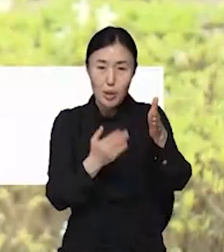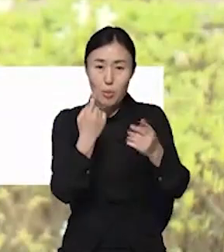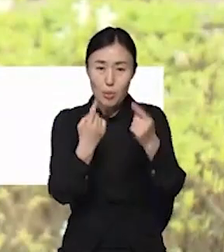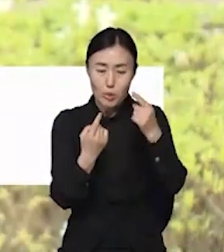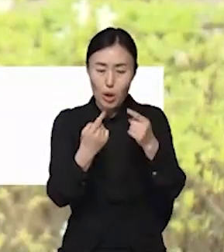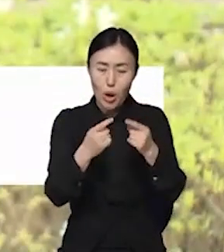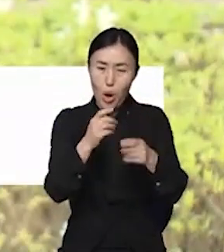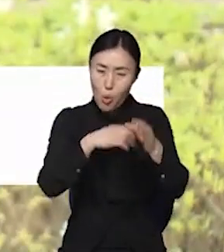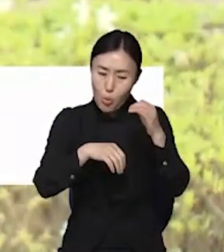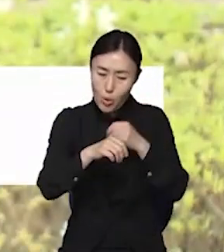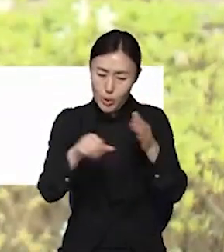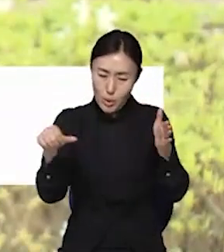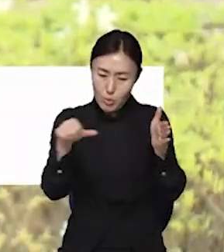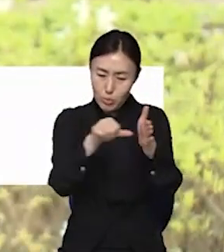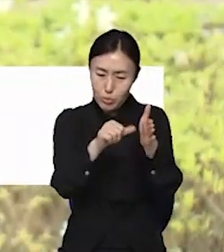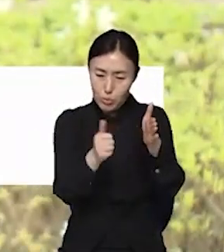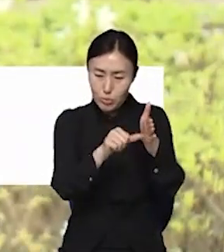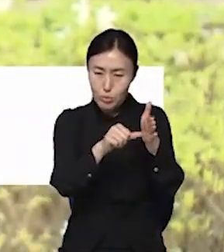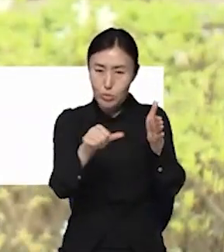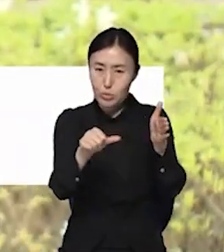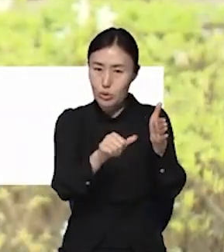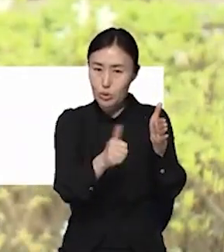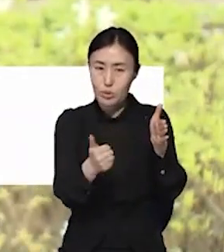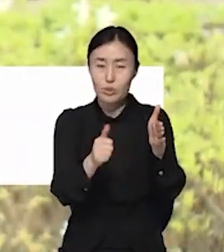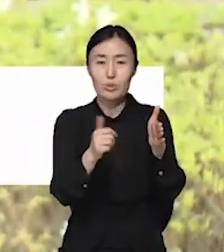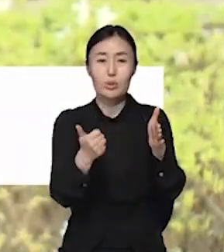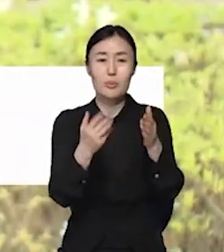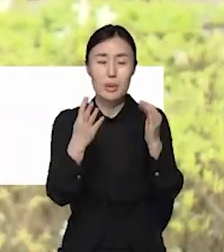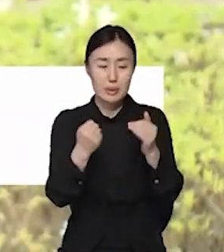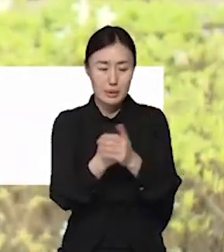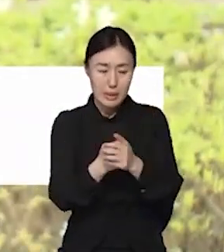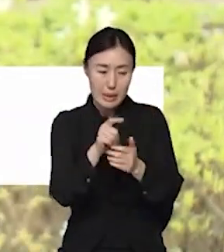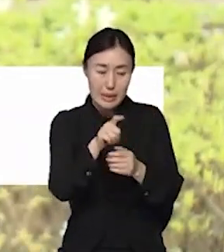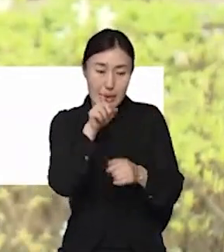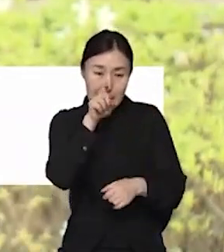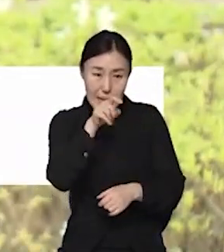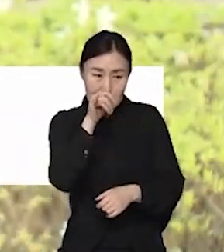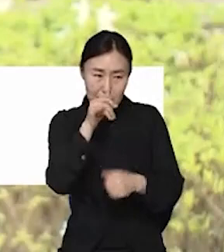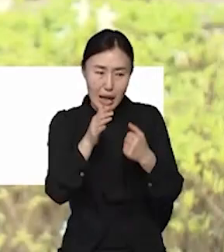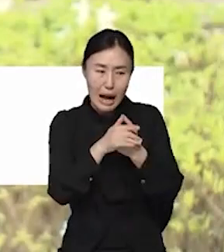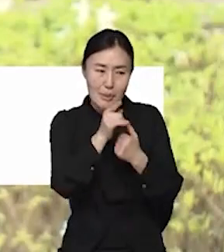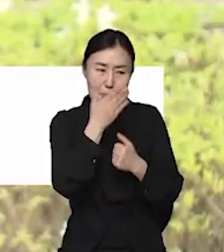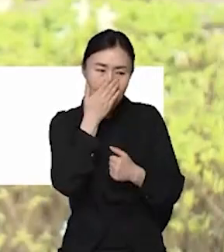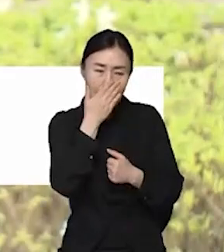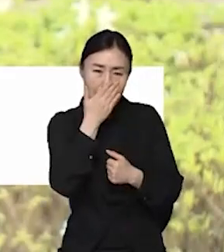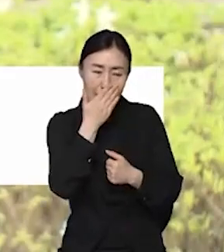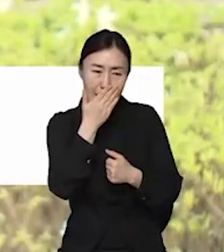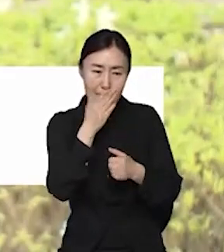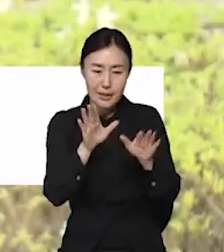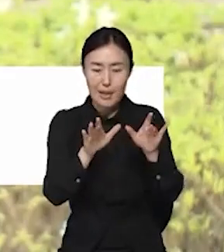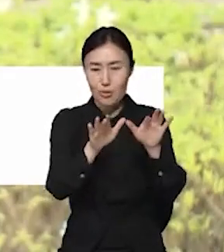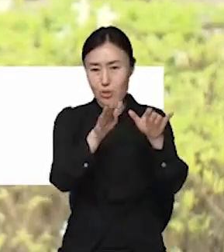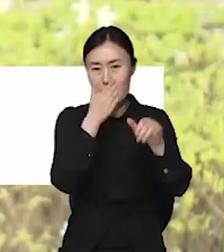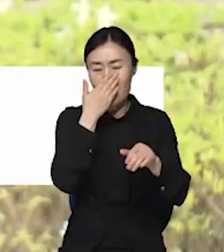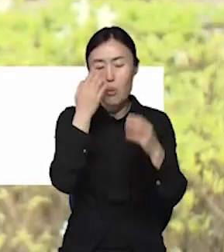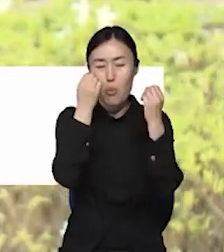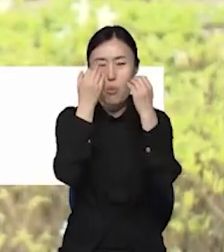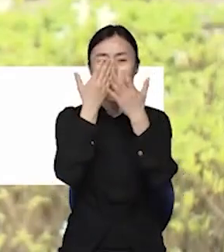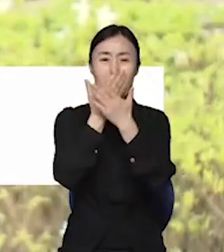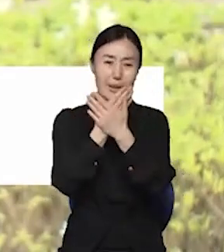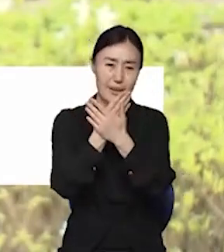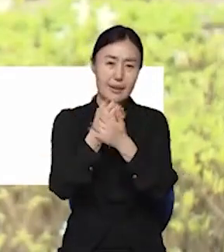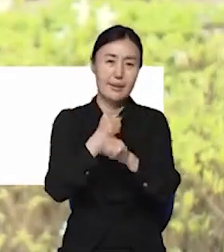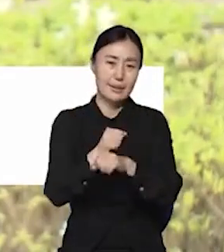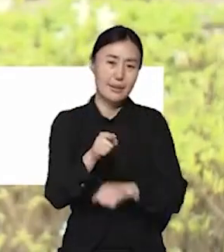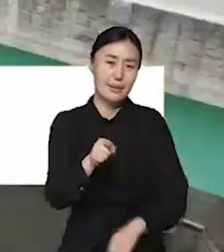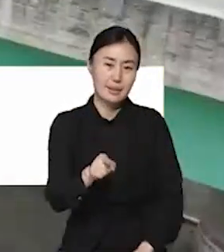조금 더 높게 집계가 되었는데요. 도리어 맹금류 스티커가 있기 때문에 저기를 갈 수 있다고 인지하게끔 오해를